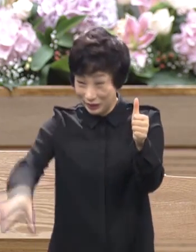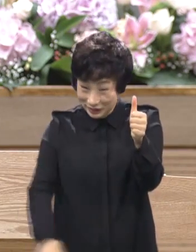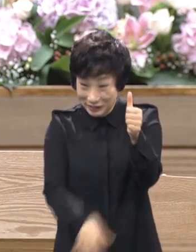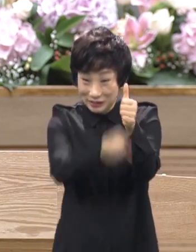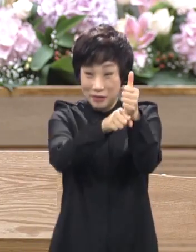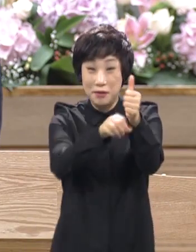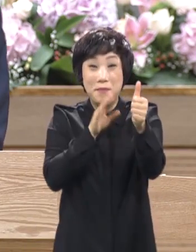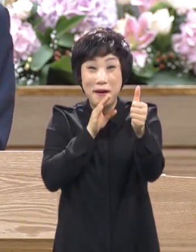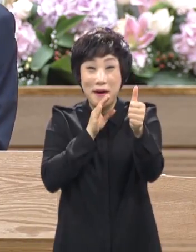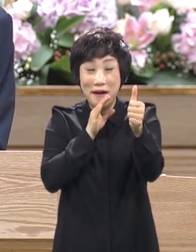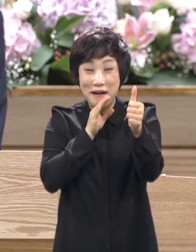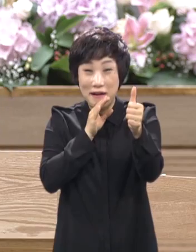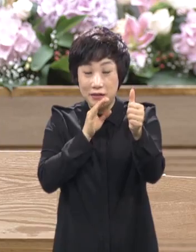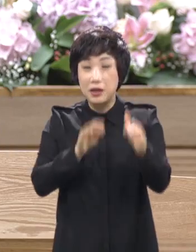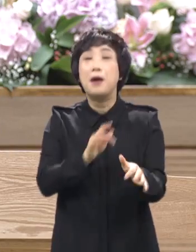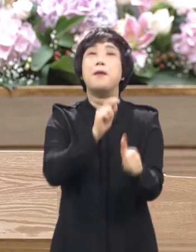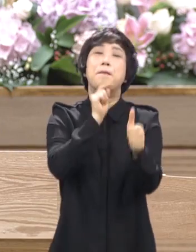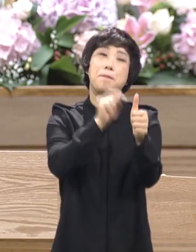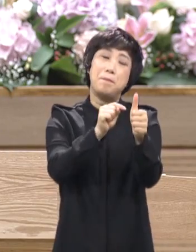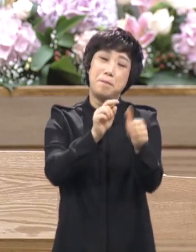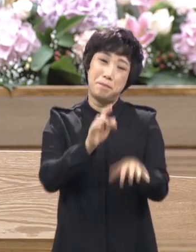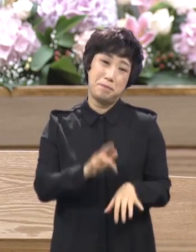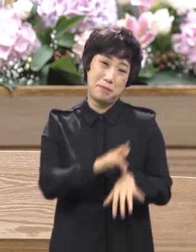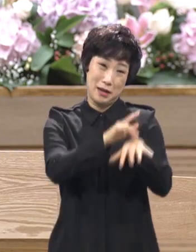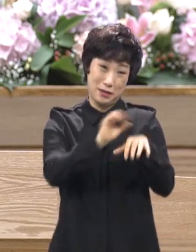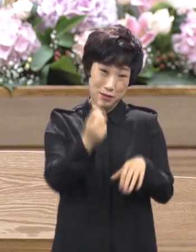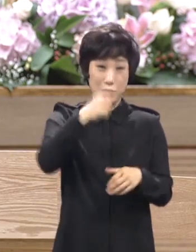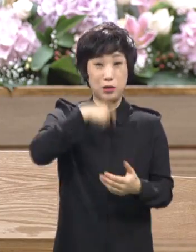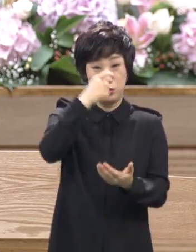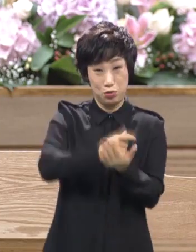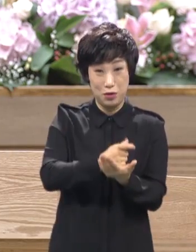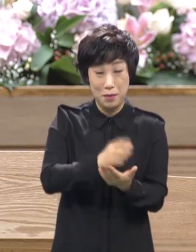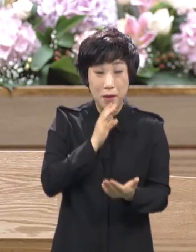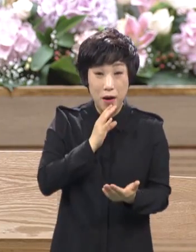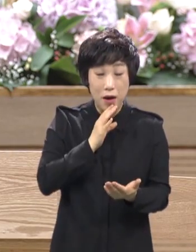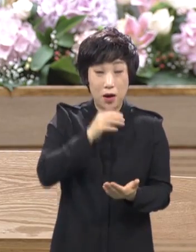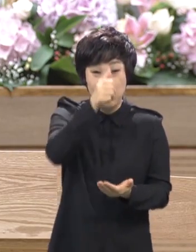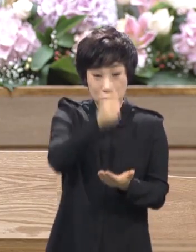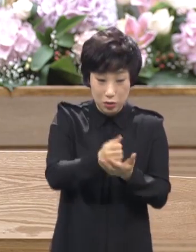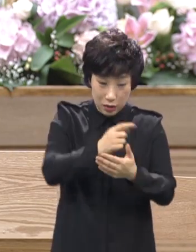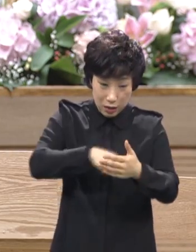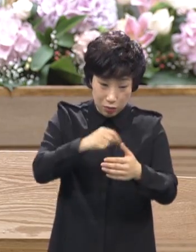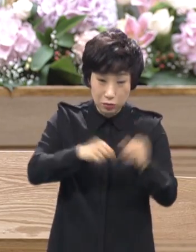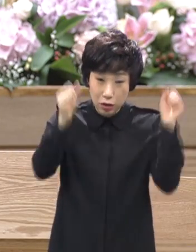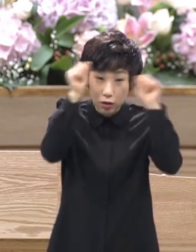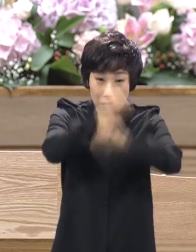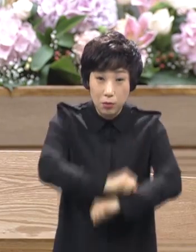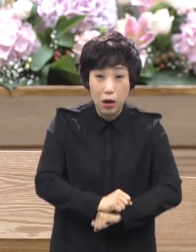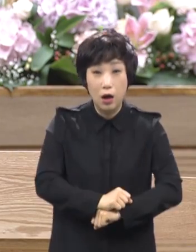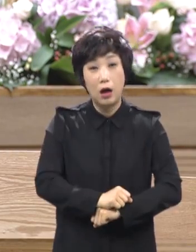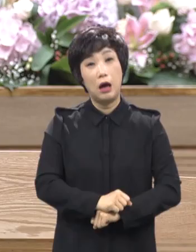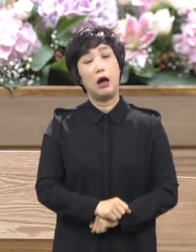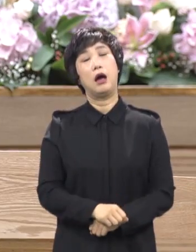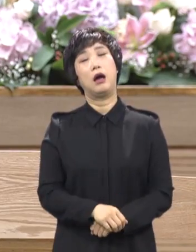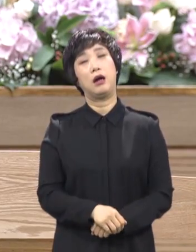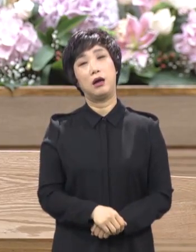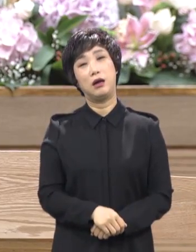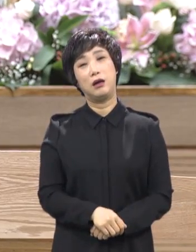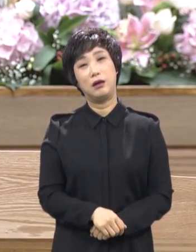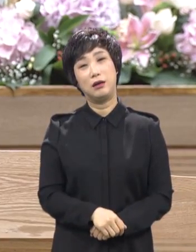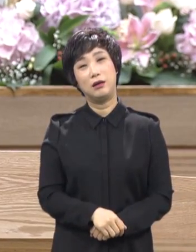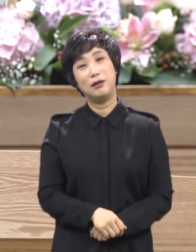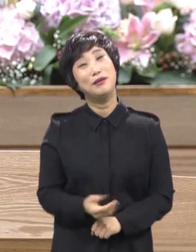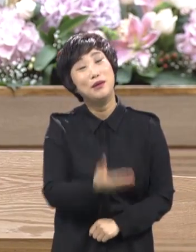있습니다. 마귀에게 속아서 죄 아래서 멸망하는 모습.